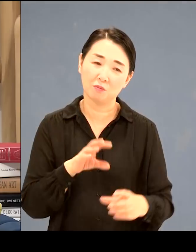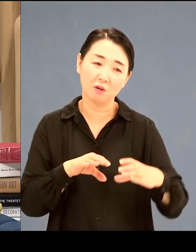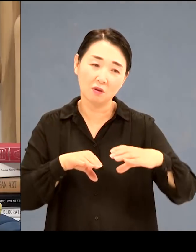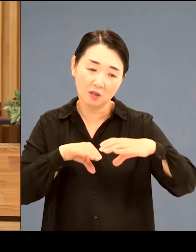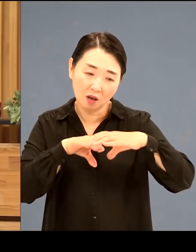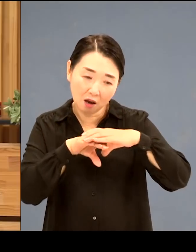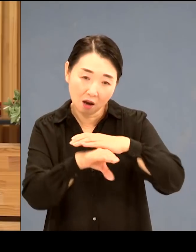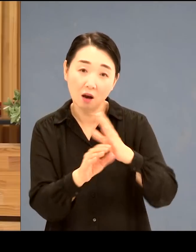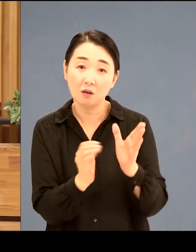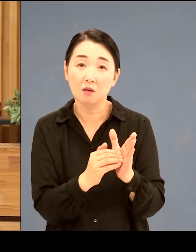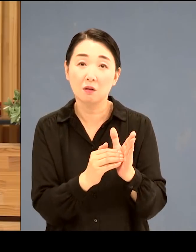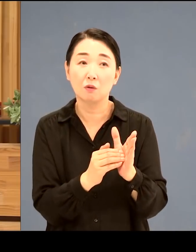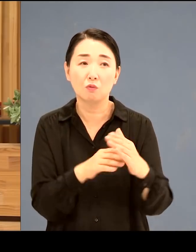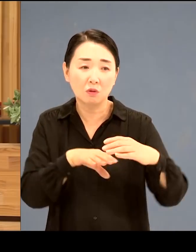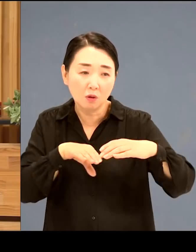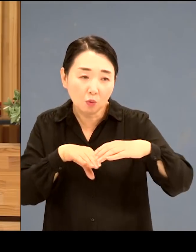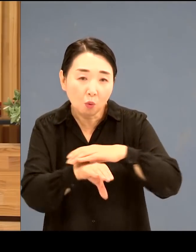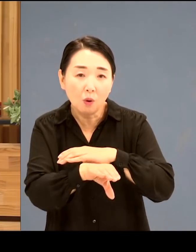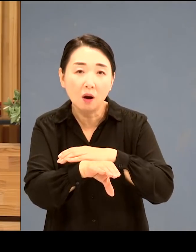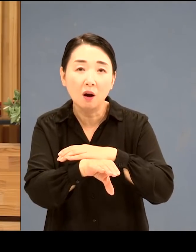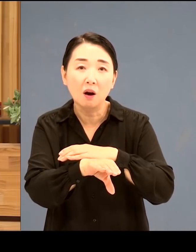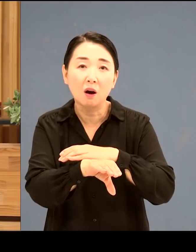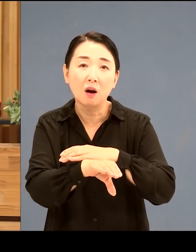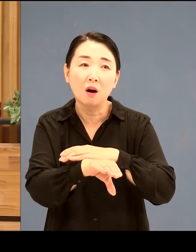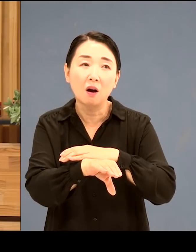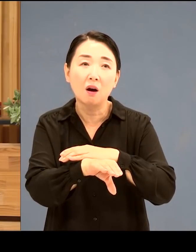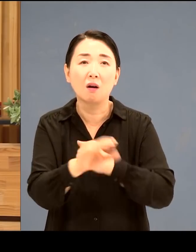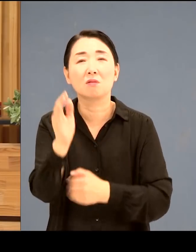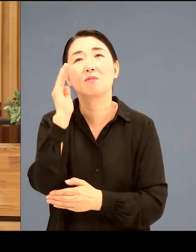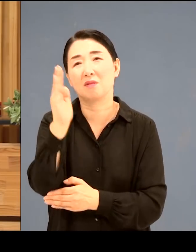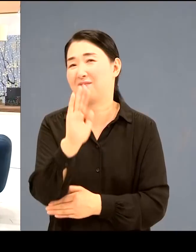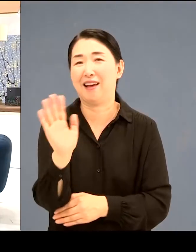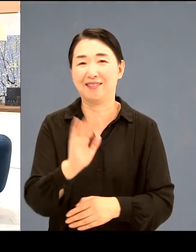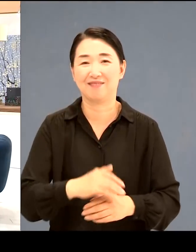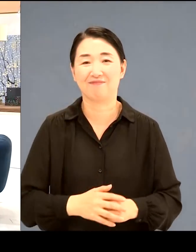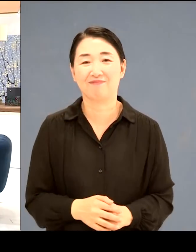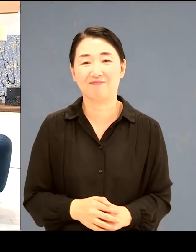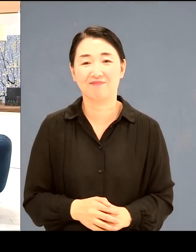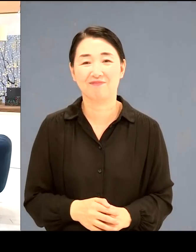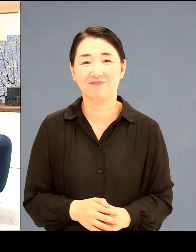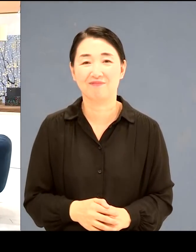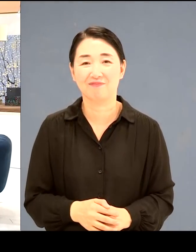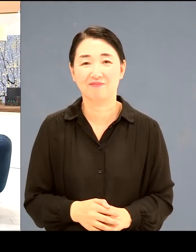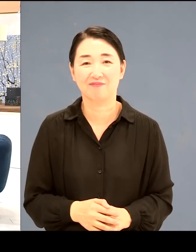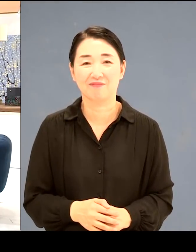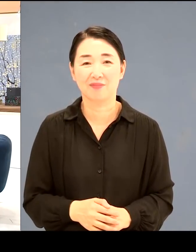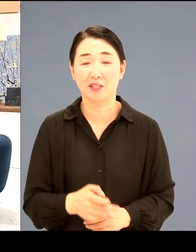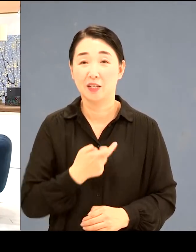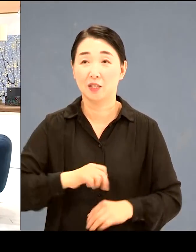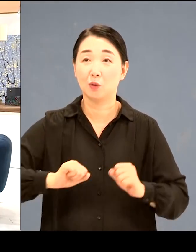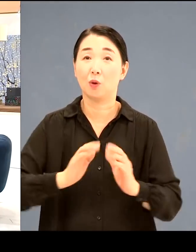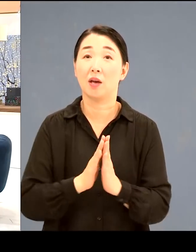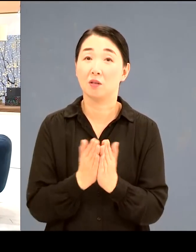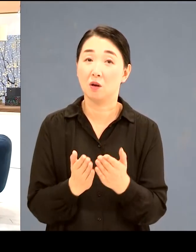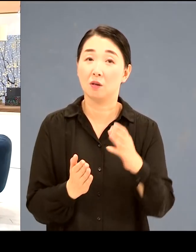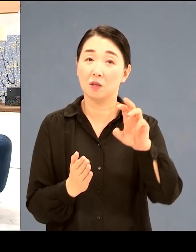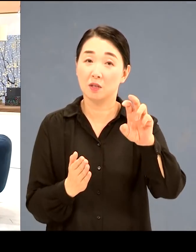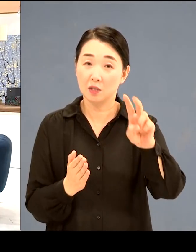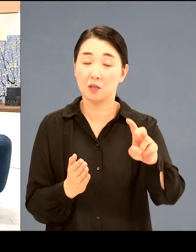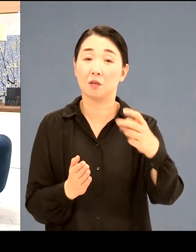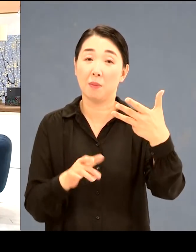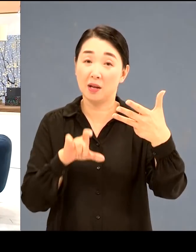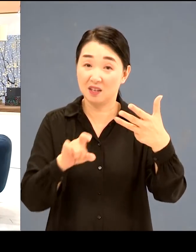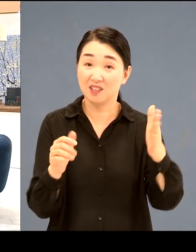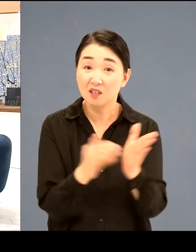지나와서 네. 지금 우린 터널을 어떻게 통과했는가를 얘기하는 시간이 아니잖아요. 맞아요. 사도행전 28장에서 끝이 난 것 같지만 우리 지금